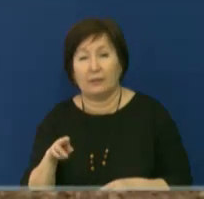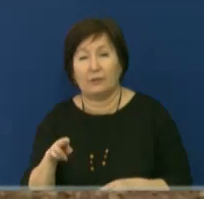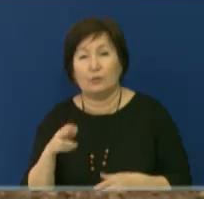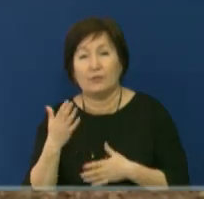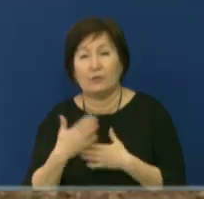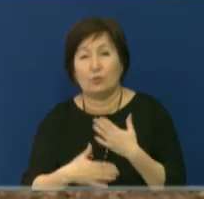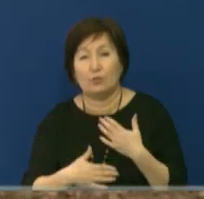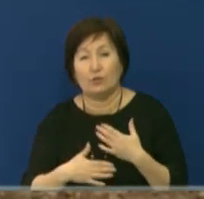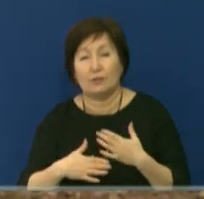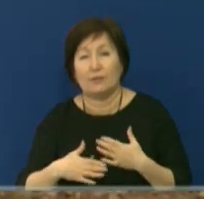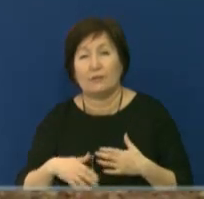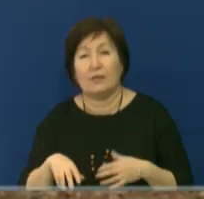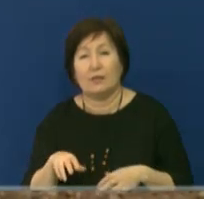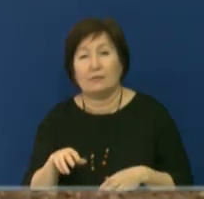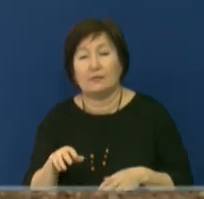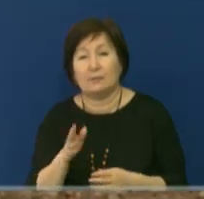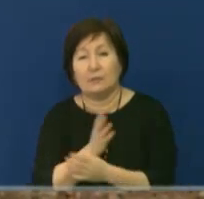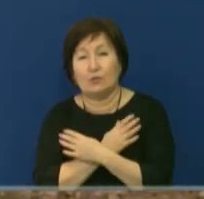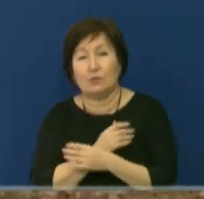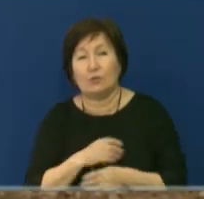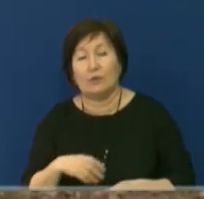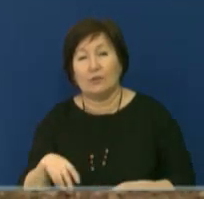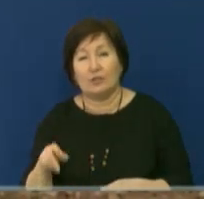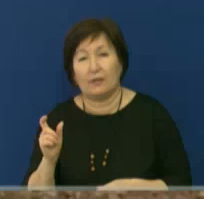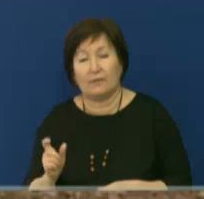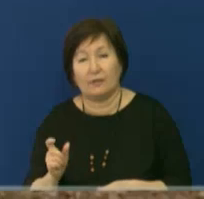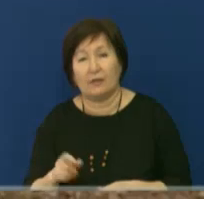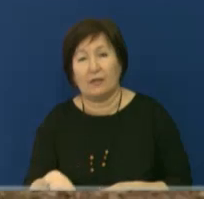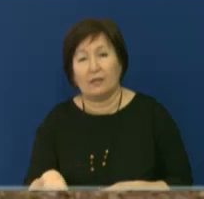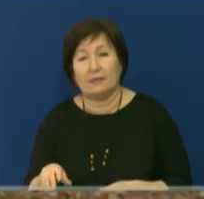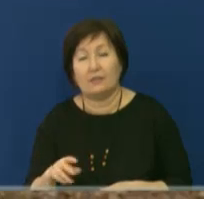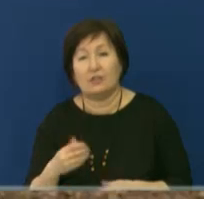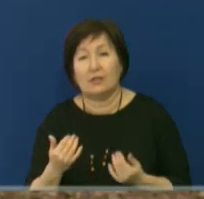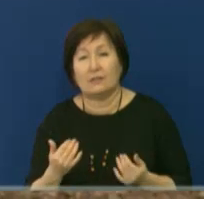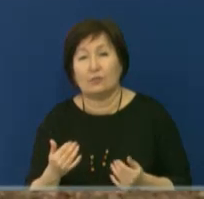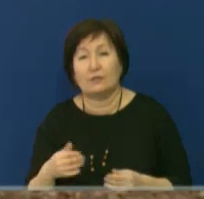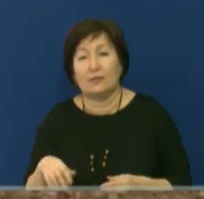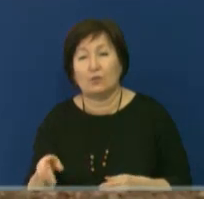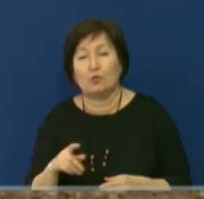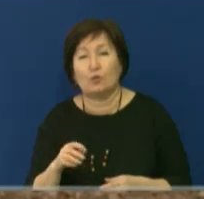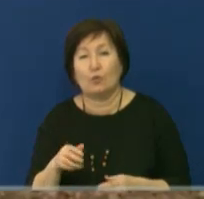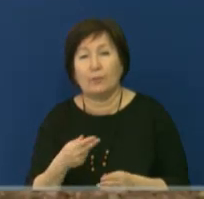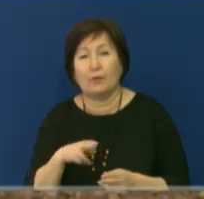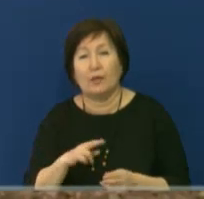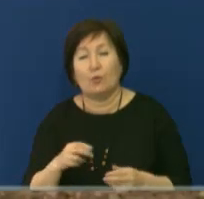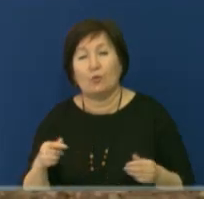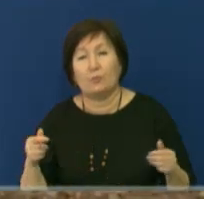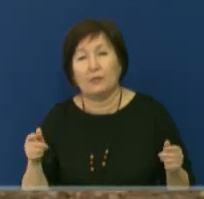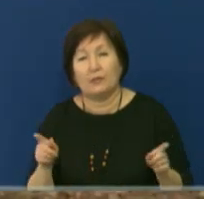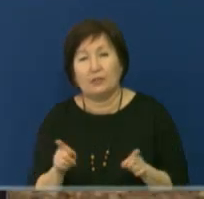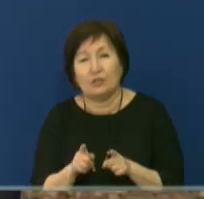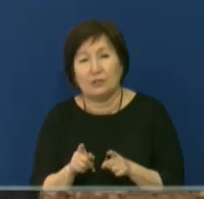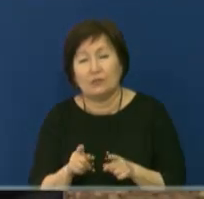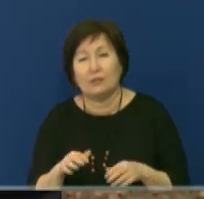қозғалысы қауіпсіздігін деңгейін арттыру үшін, сондай-ақ жол көлік оқиғаларын азайту мақсатында қауіпсіз жол жедел алдын алу шарасы өтіп жатыр.